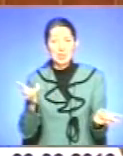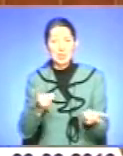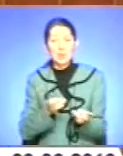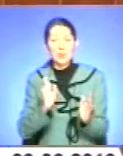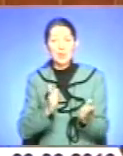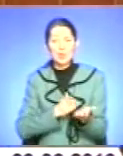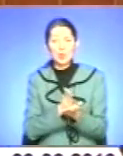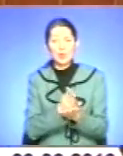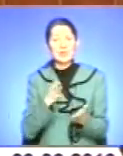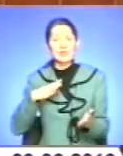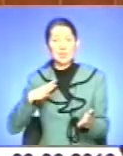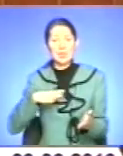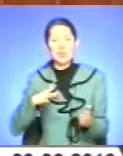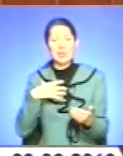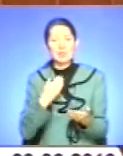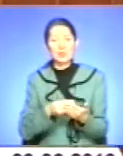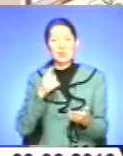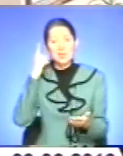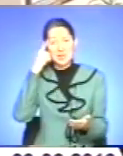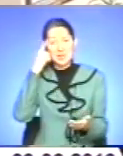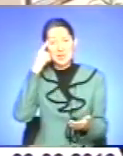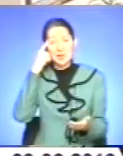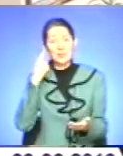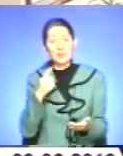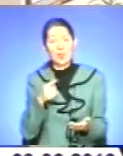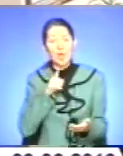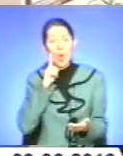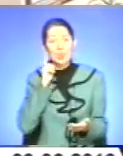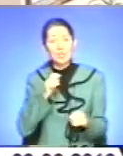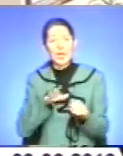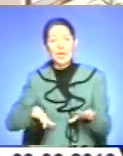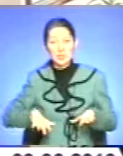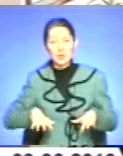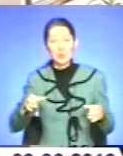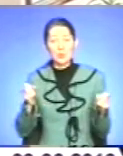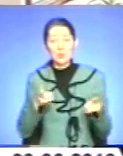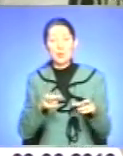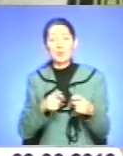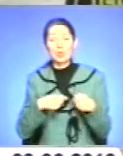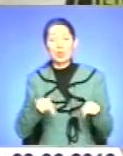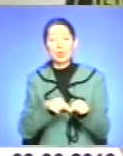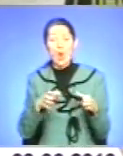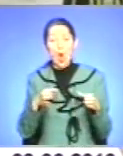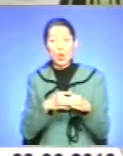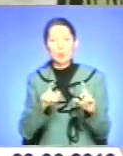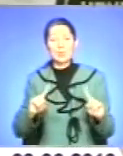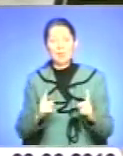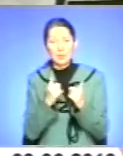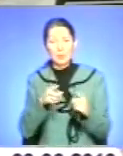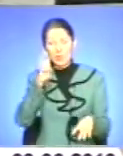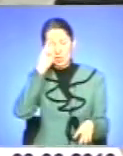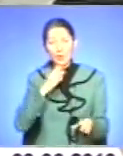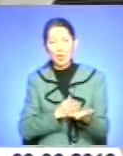орієнтуватись і надіятись на свої знання. Молодший інспектор спецпідрозділу груп затримання Державної служби охорони